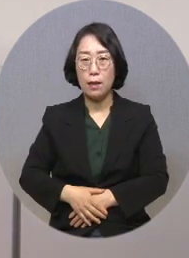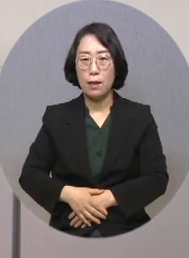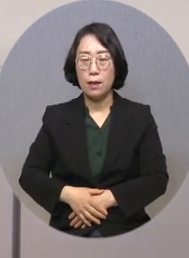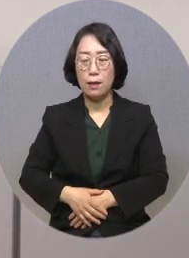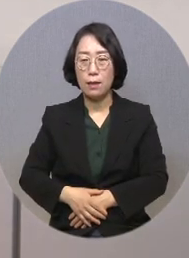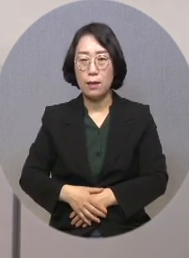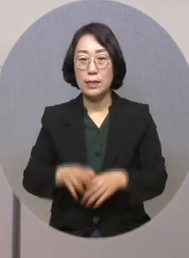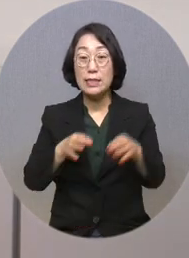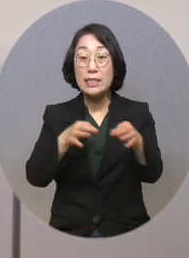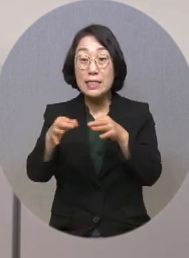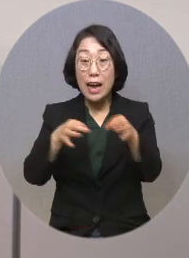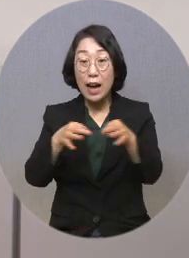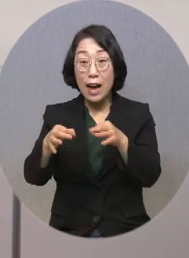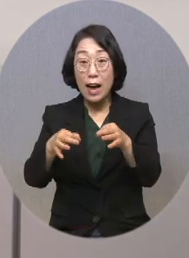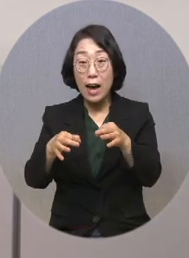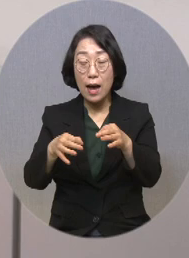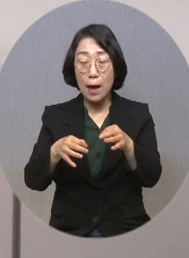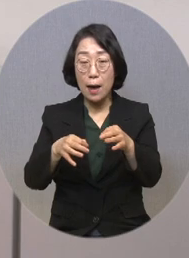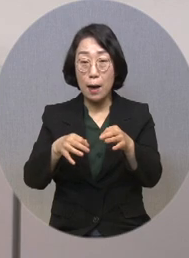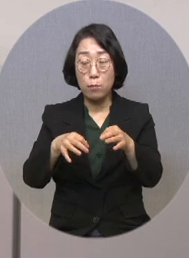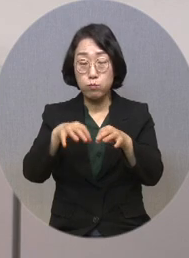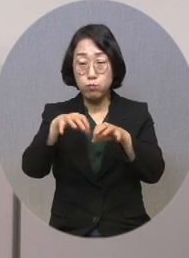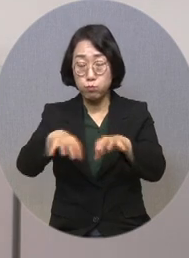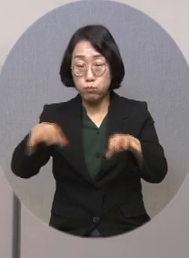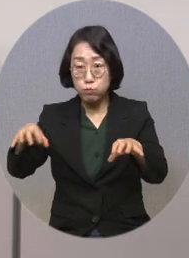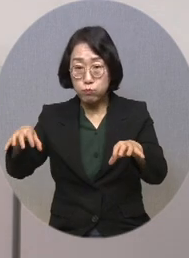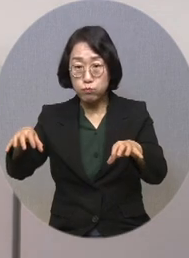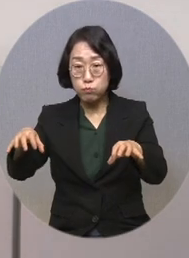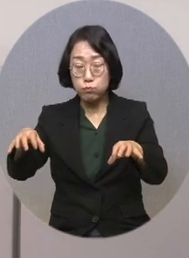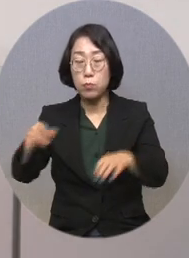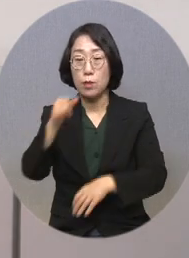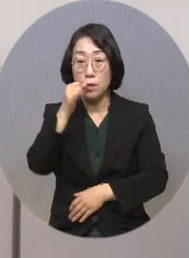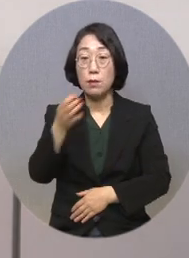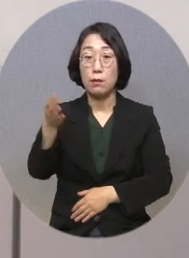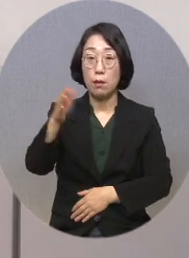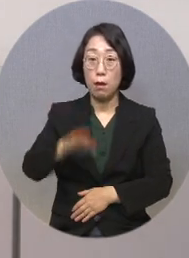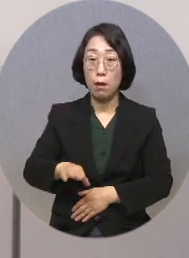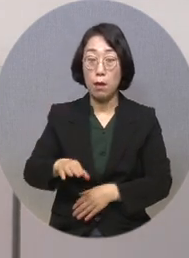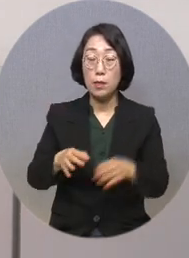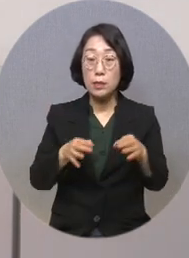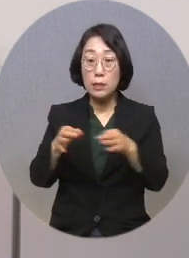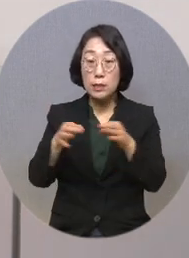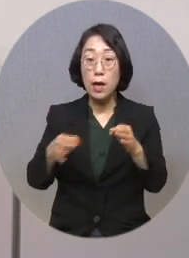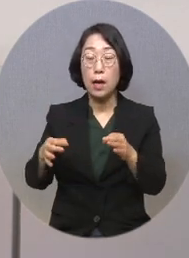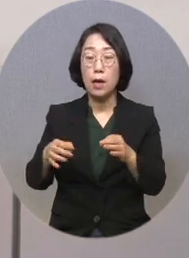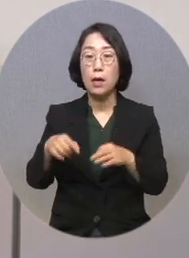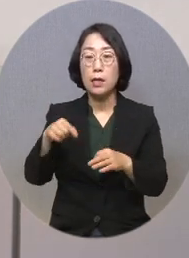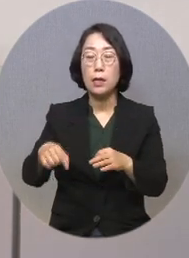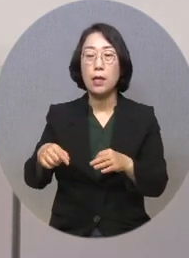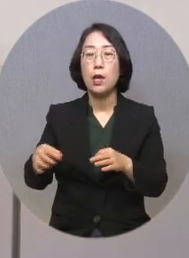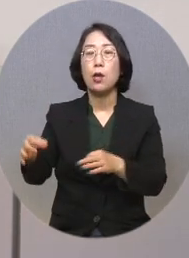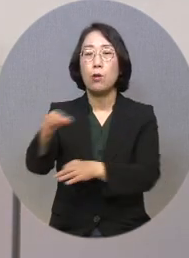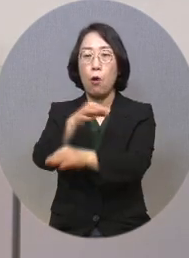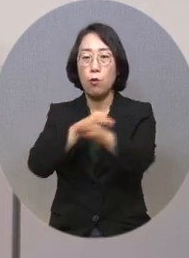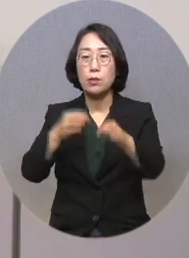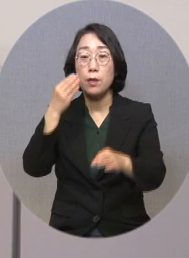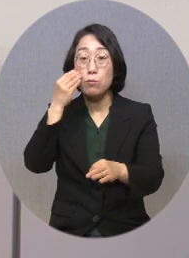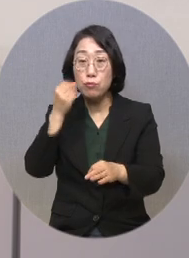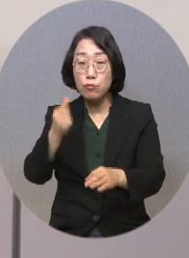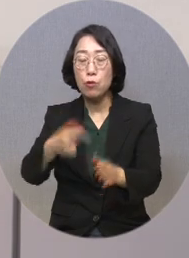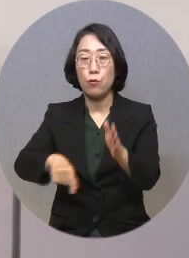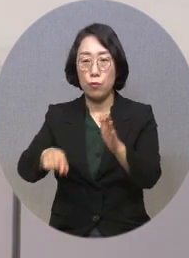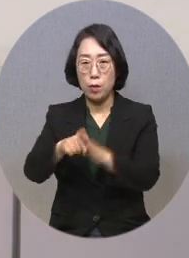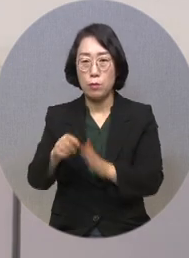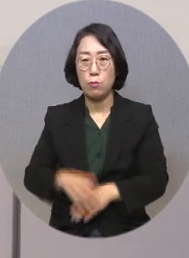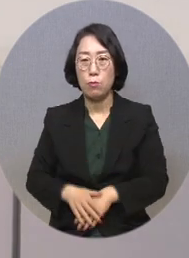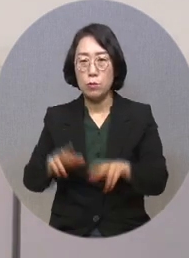전통시장도 활발히 운영되어야 되지만 시장경제 활성화 원리에 따라서 현재